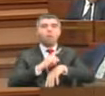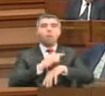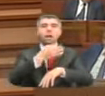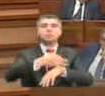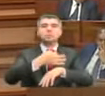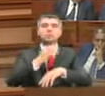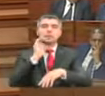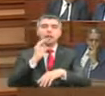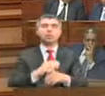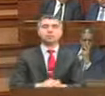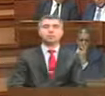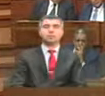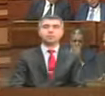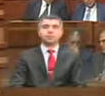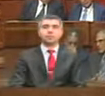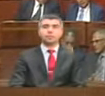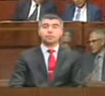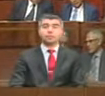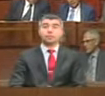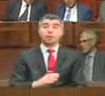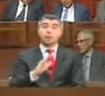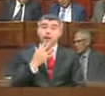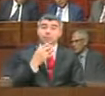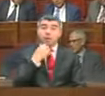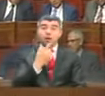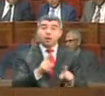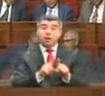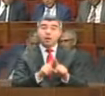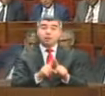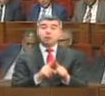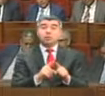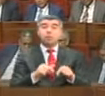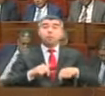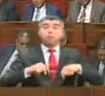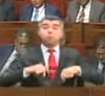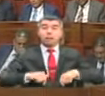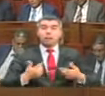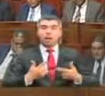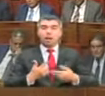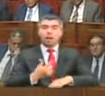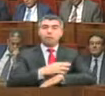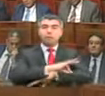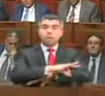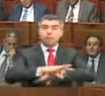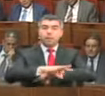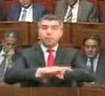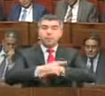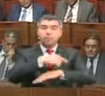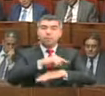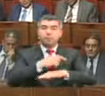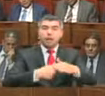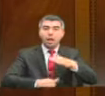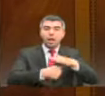التوازنات الماكرو اقتصادية. خامسا: إصلاح الإدارة والمؤسسات العمومية، وهو الورش الذي يمثل